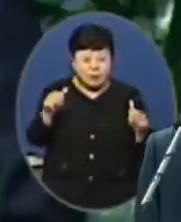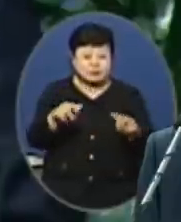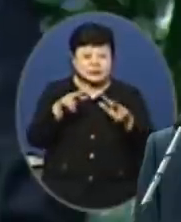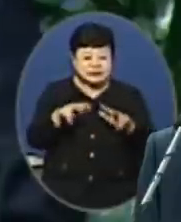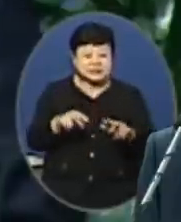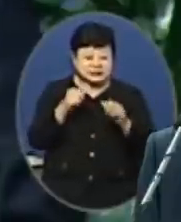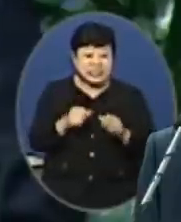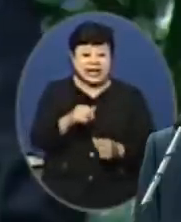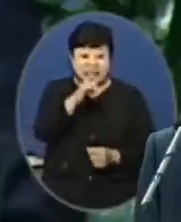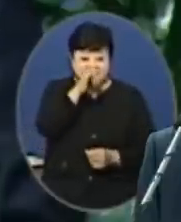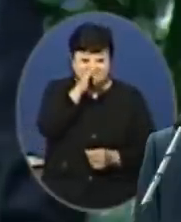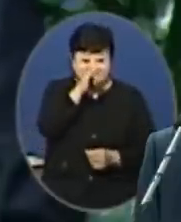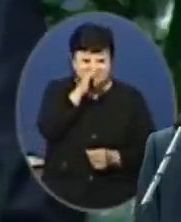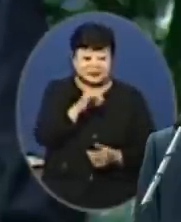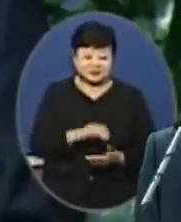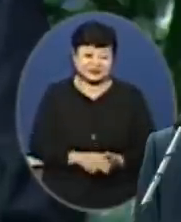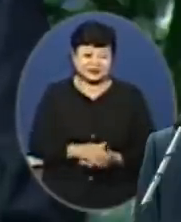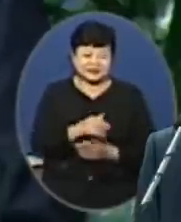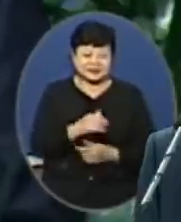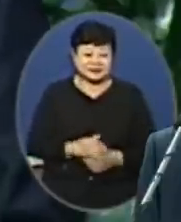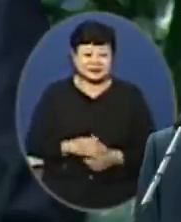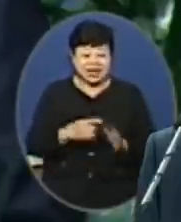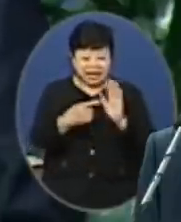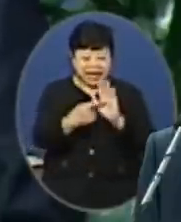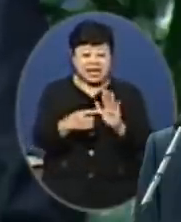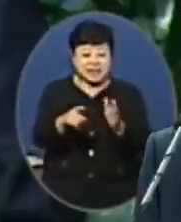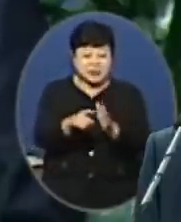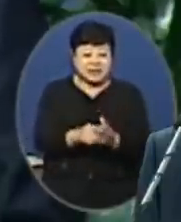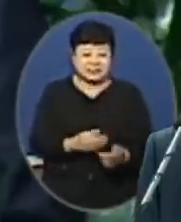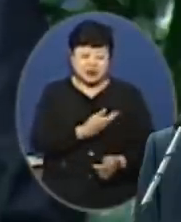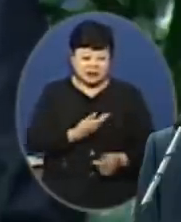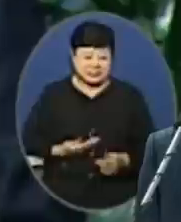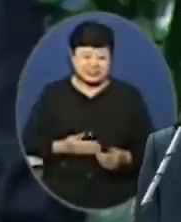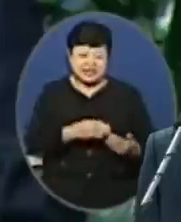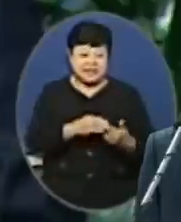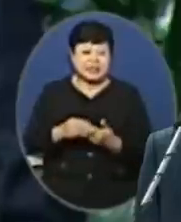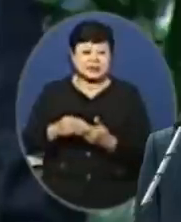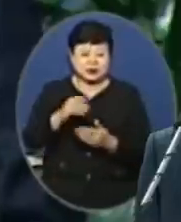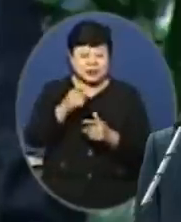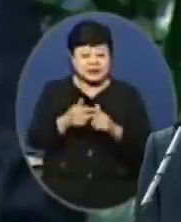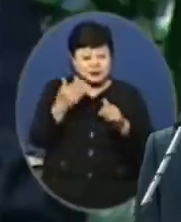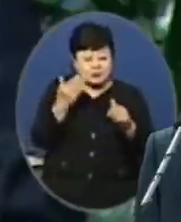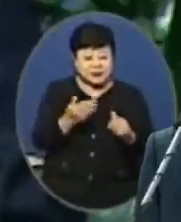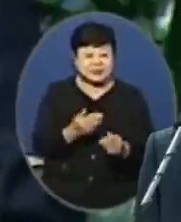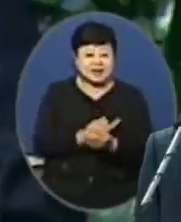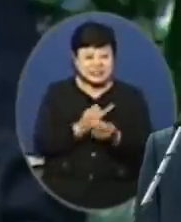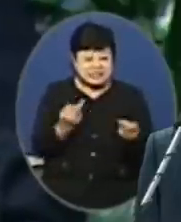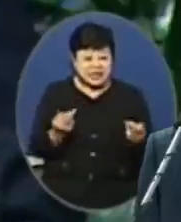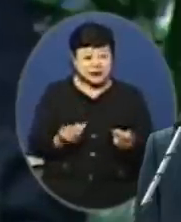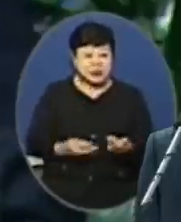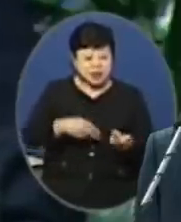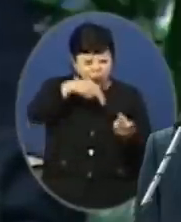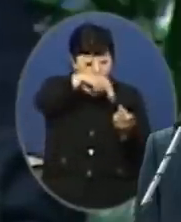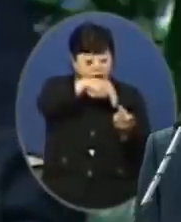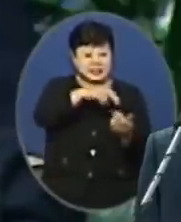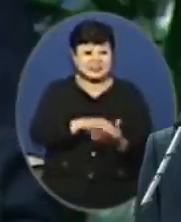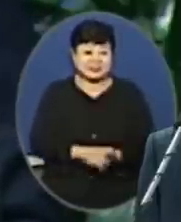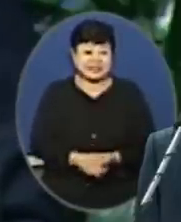현재 살아있습니다. 그것을 알리기 위해서 한번 제자들을 데리고 예수님이 산 위에